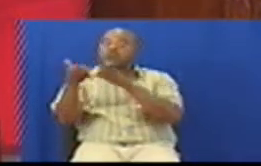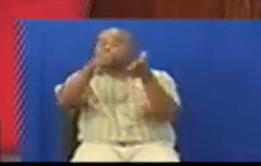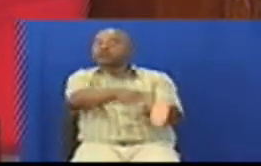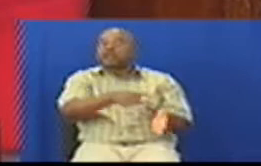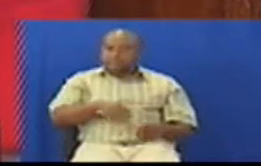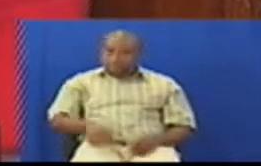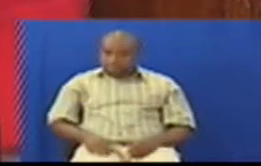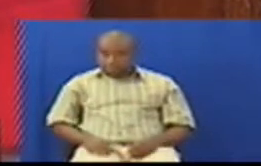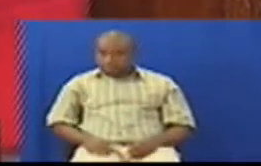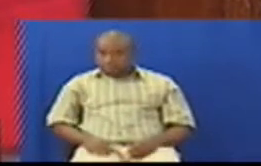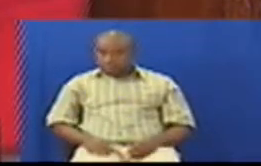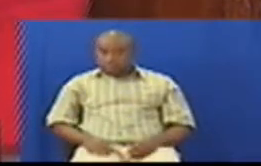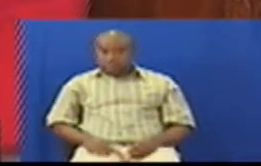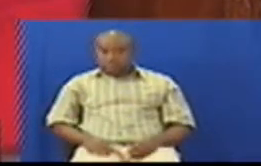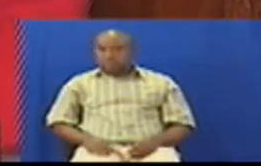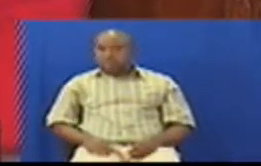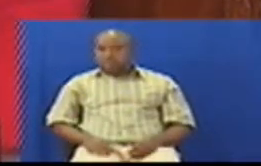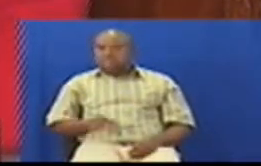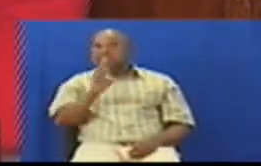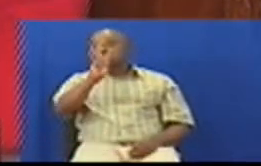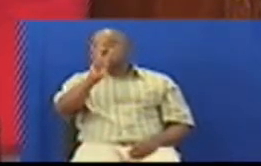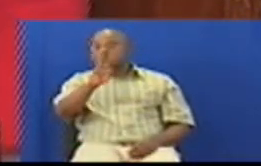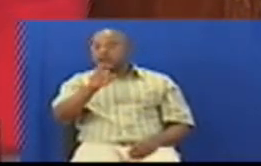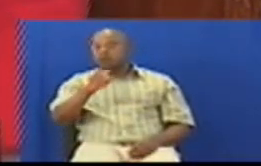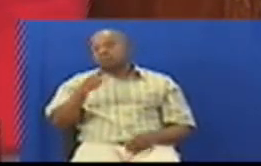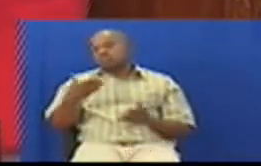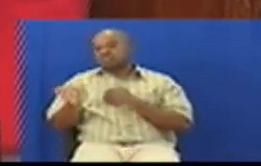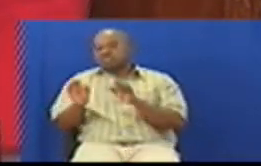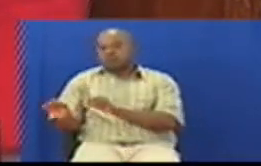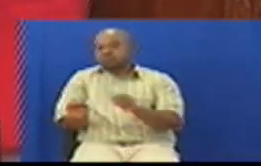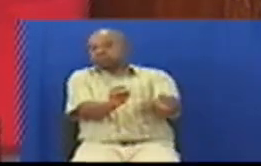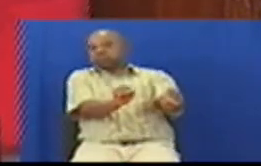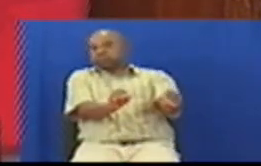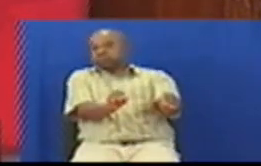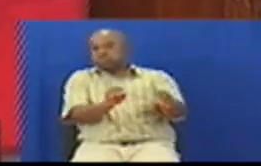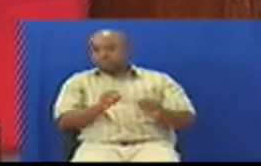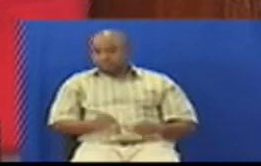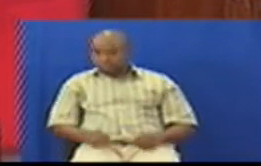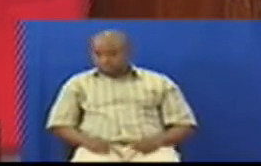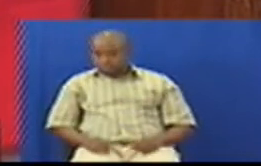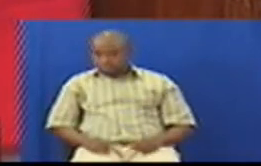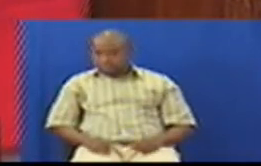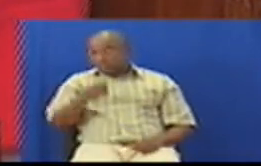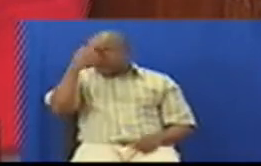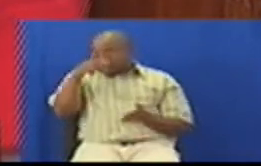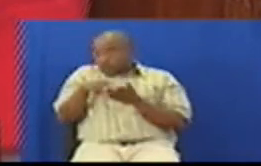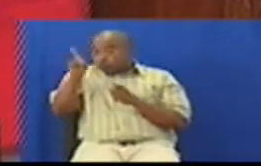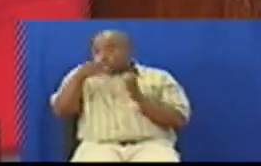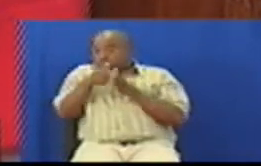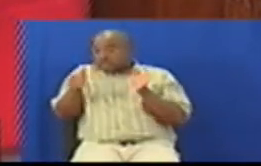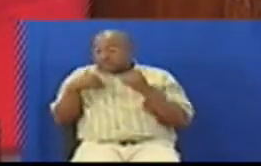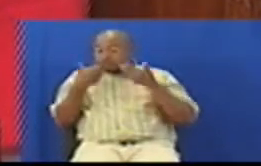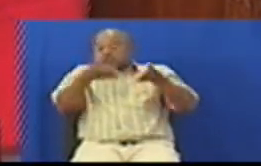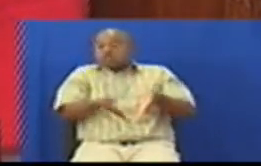ambayo umepanga. Kufika kule Chadema ukaalisha msiba usizike siku ile, ili wewe usizike, wewe unaweza